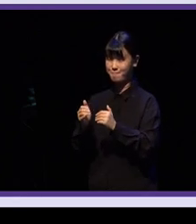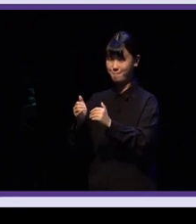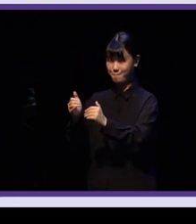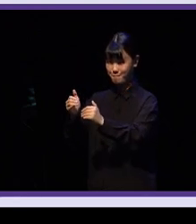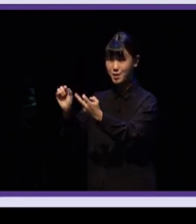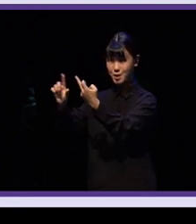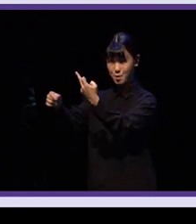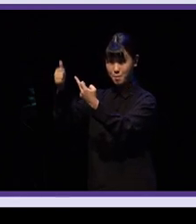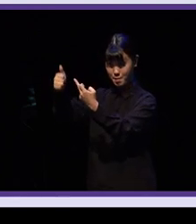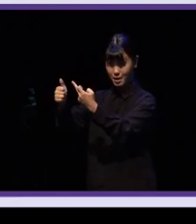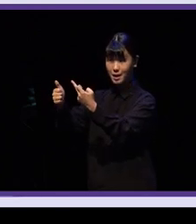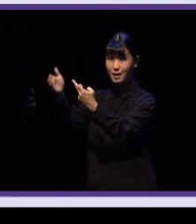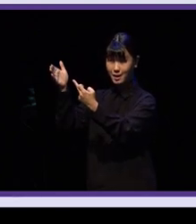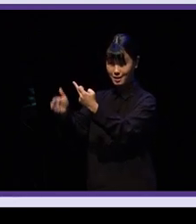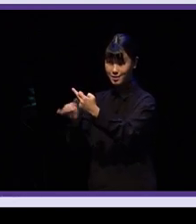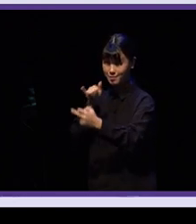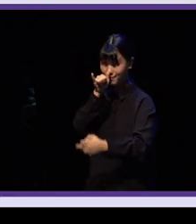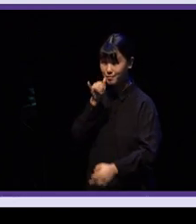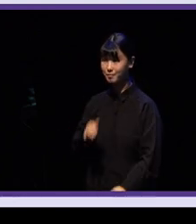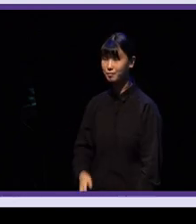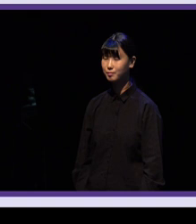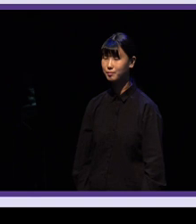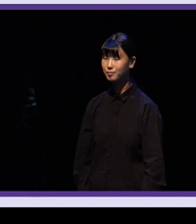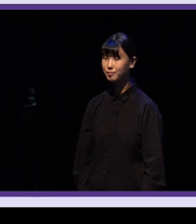연말까지 진행됩니다